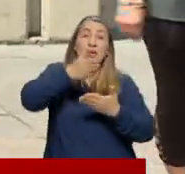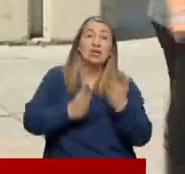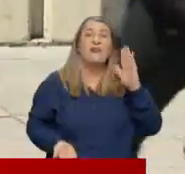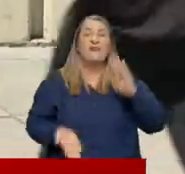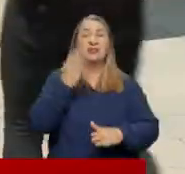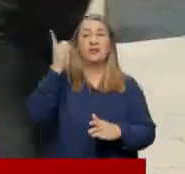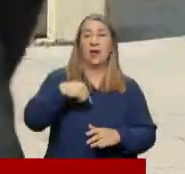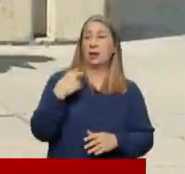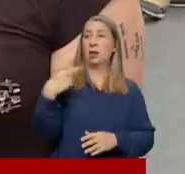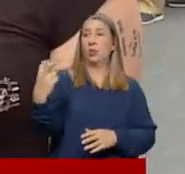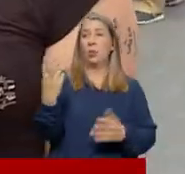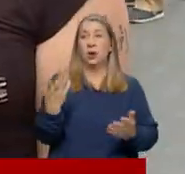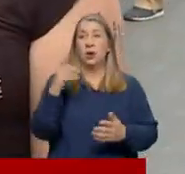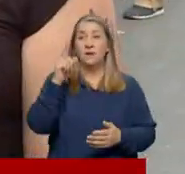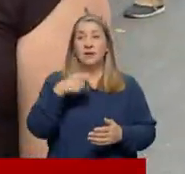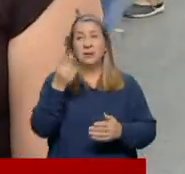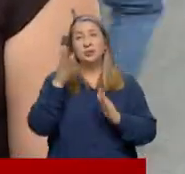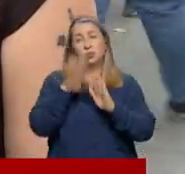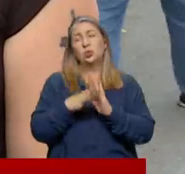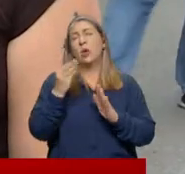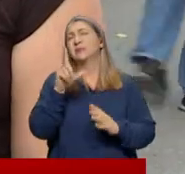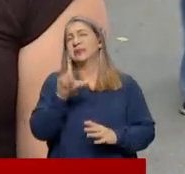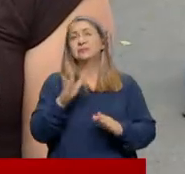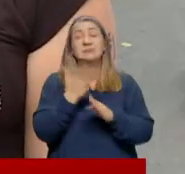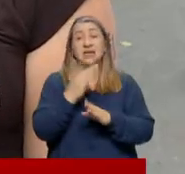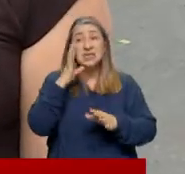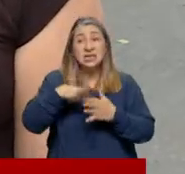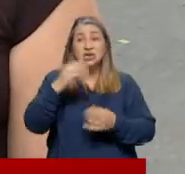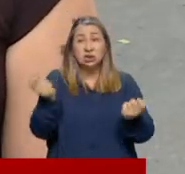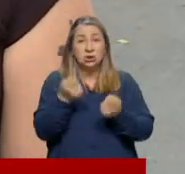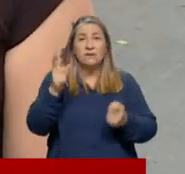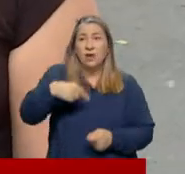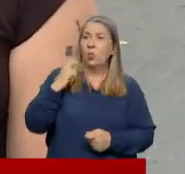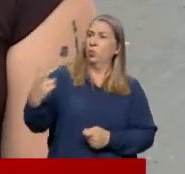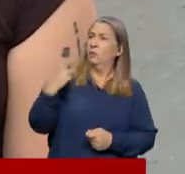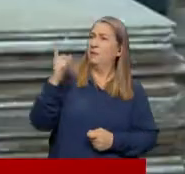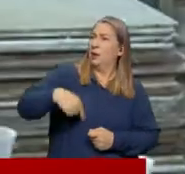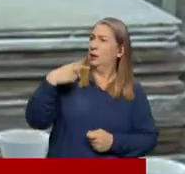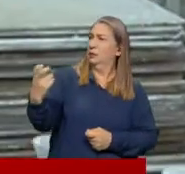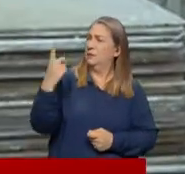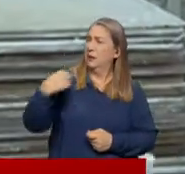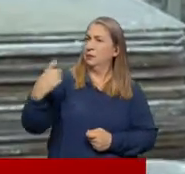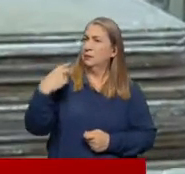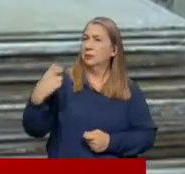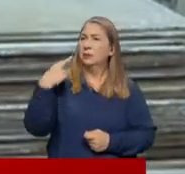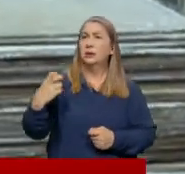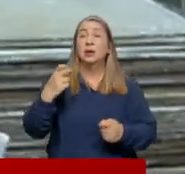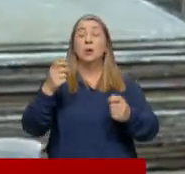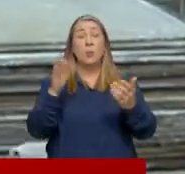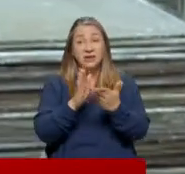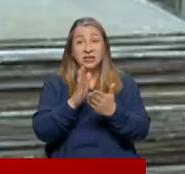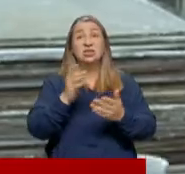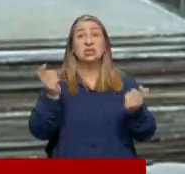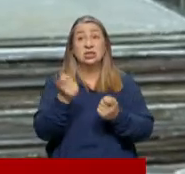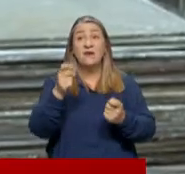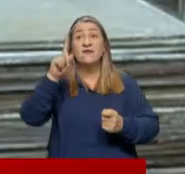çoğunluğu ysa vergiye kesiliyor vergi biraz daha düşük tutabilir ya çok insanlar çalıştıkları vergi ödüyor sürekli vergi ödüyor muhalefetle çalışanlarda